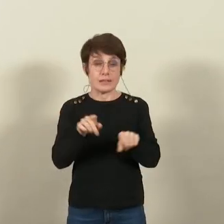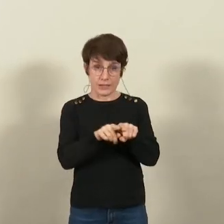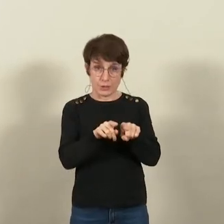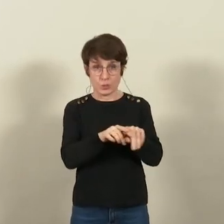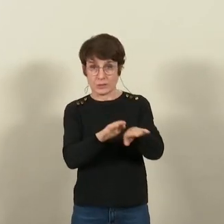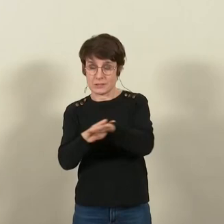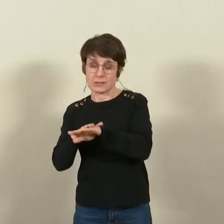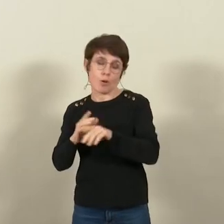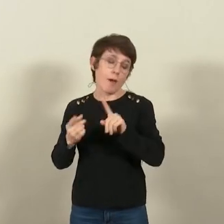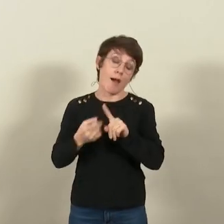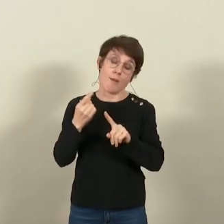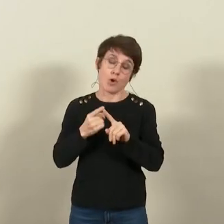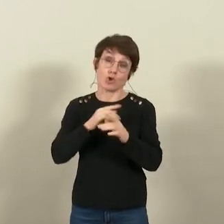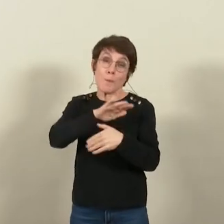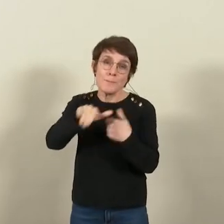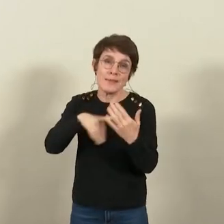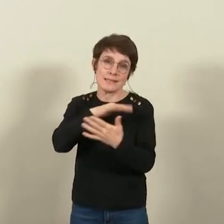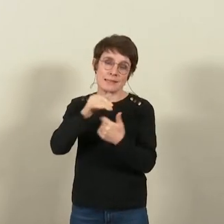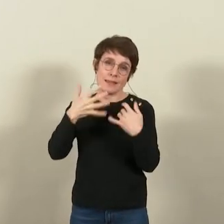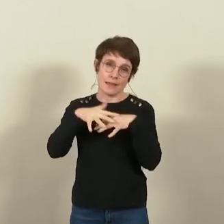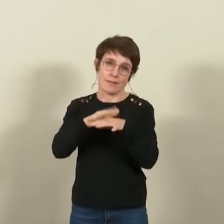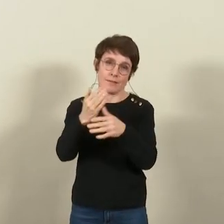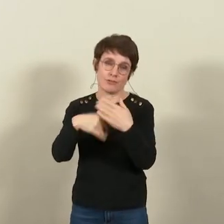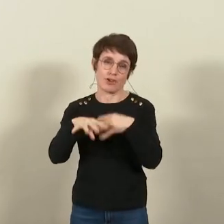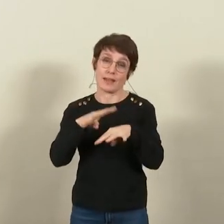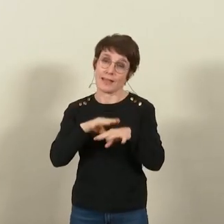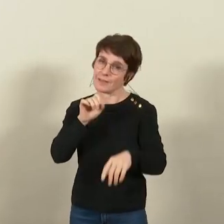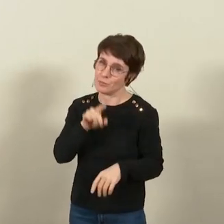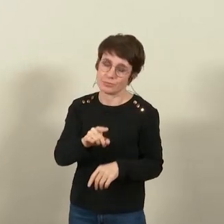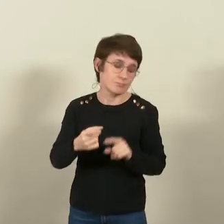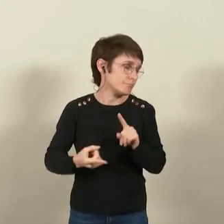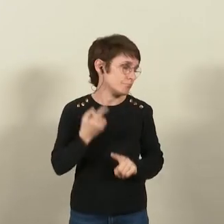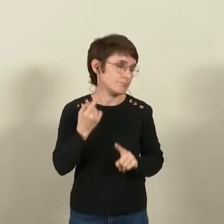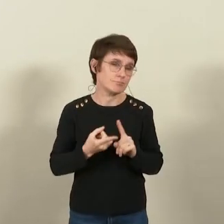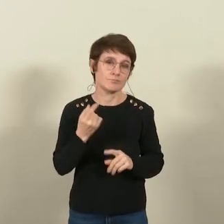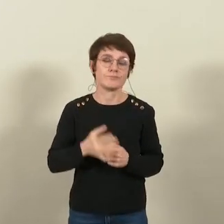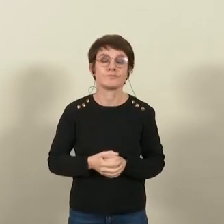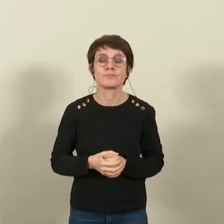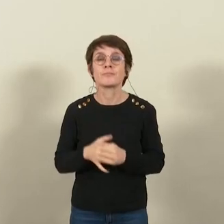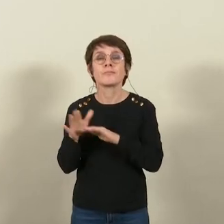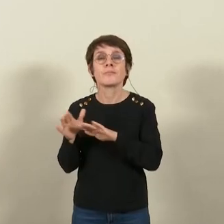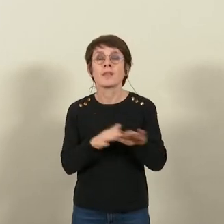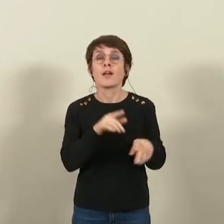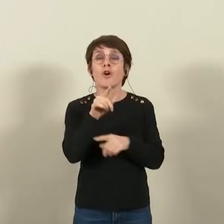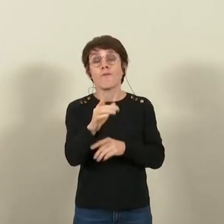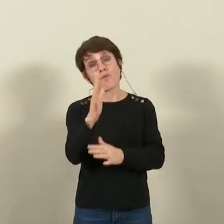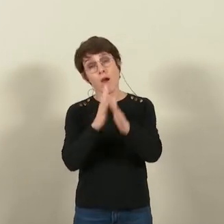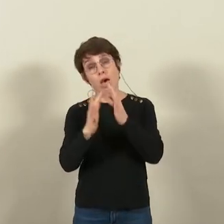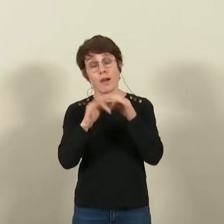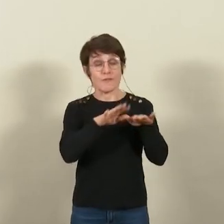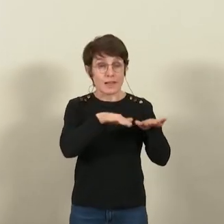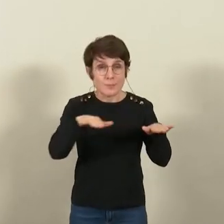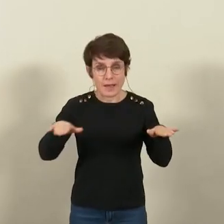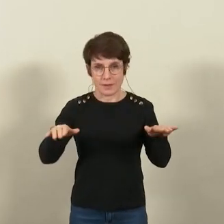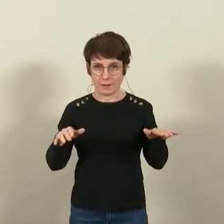de la mixité dans ce quartier et enfin vous avez beaucoup parlé du stationnement et vous avez cité les